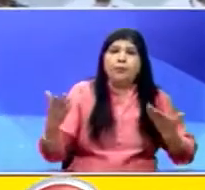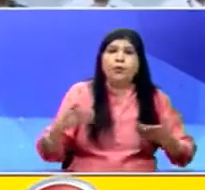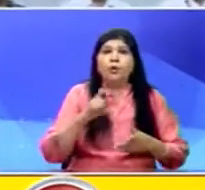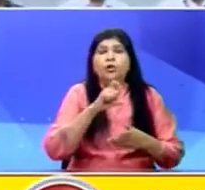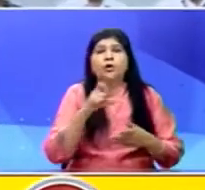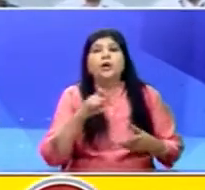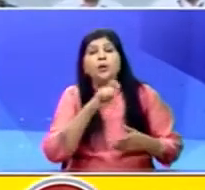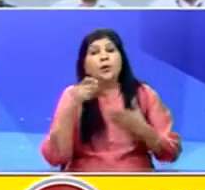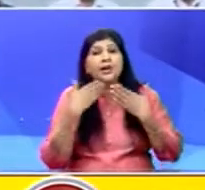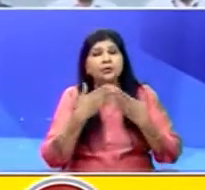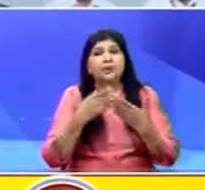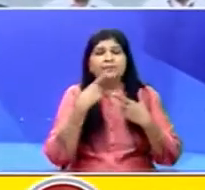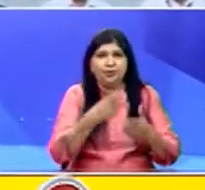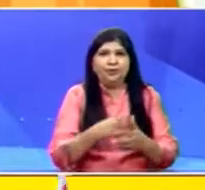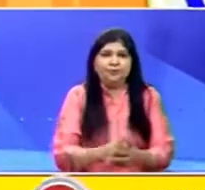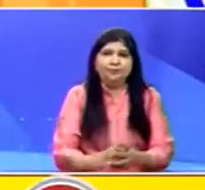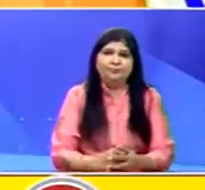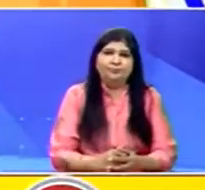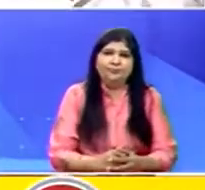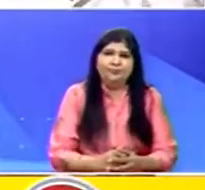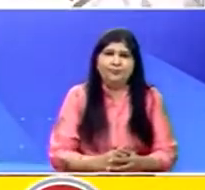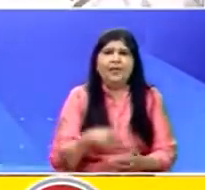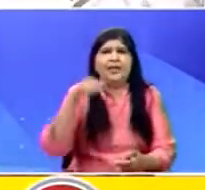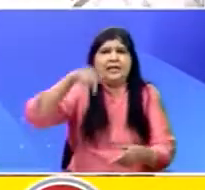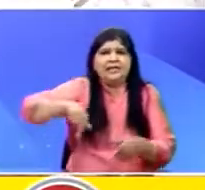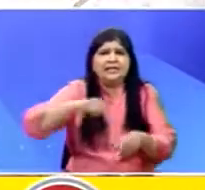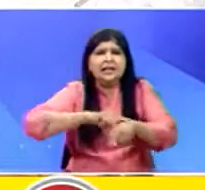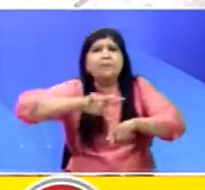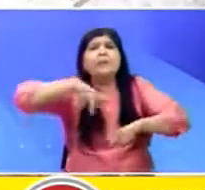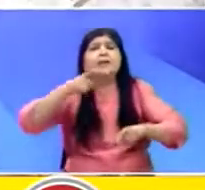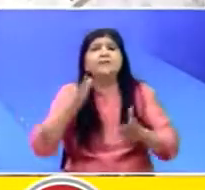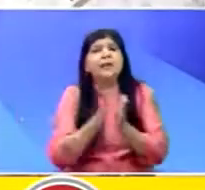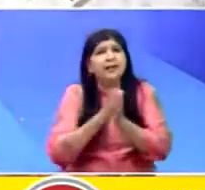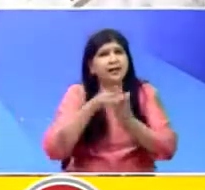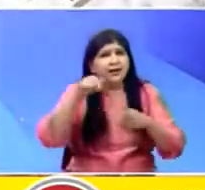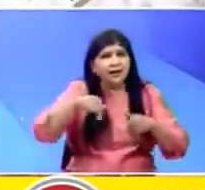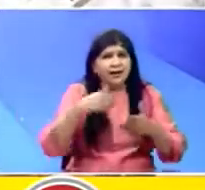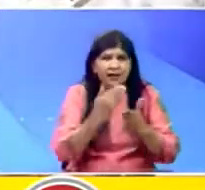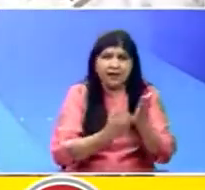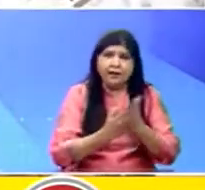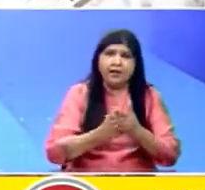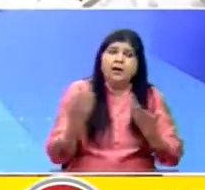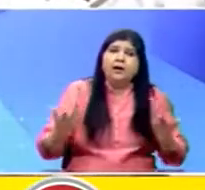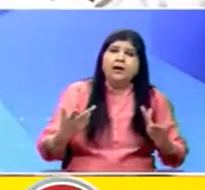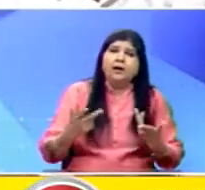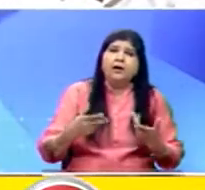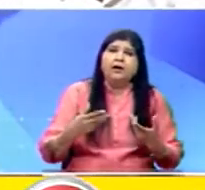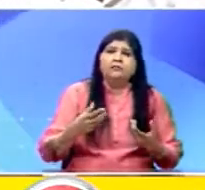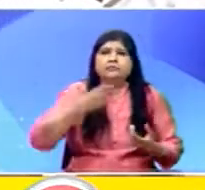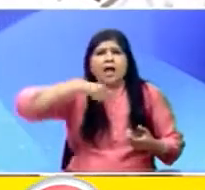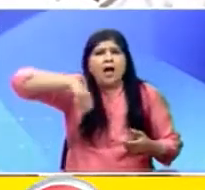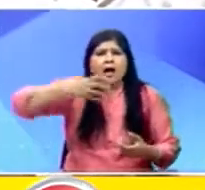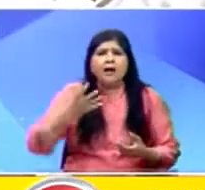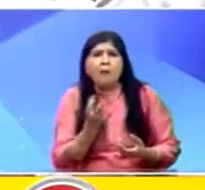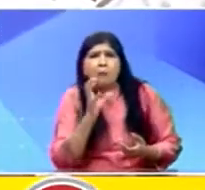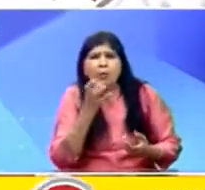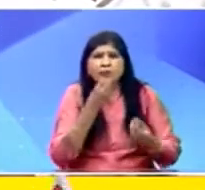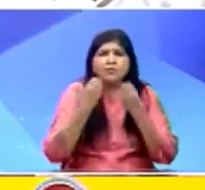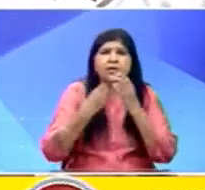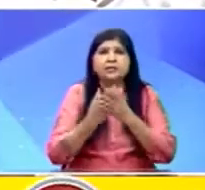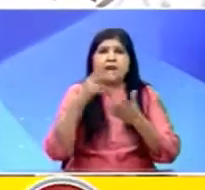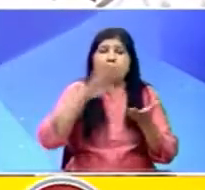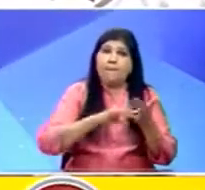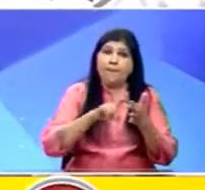बहुत शुभकामनाएं देता हूं। त्योहारों के इस मौसम में हम लोग अधिकतर पकवानों में भी मिलेट्स